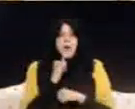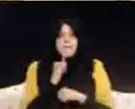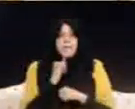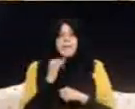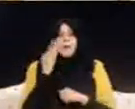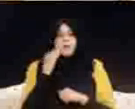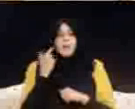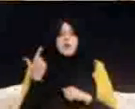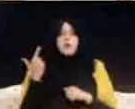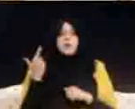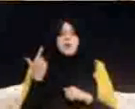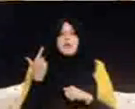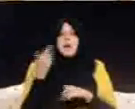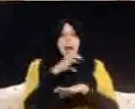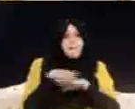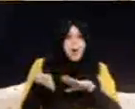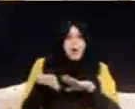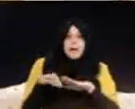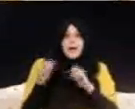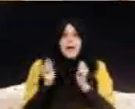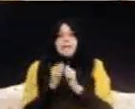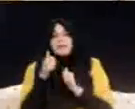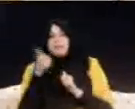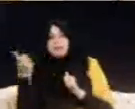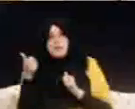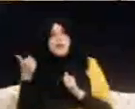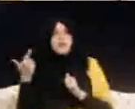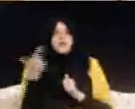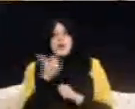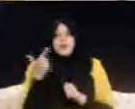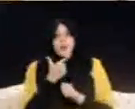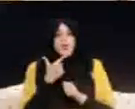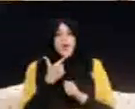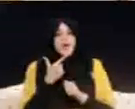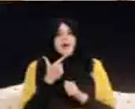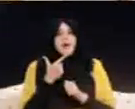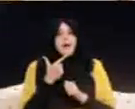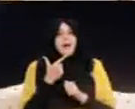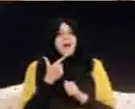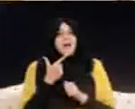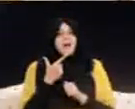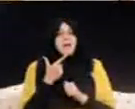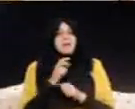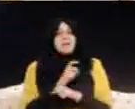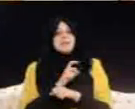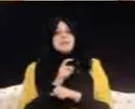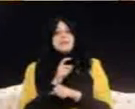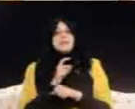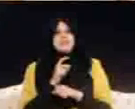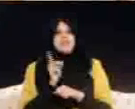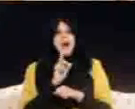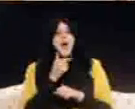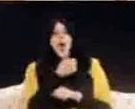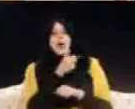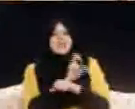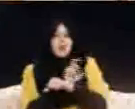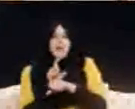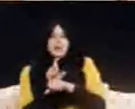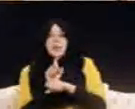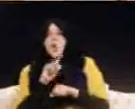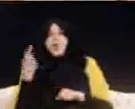كيف زوج يتحملوا المخاطرة، ما يلزمش واحد يكون في مأمن عن المخاطرة